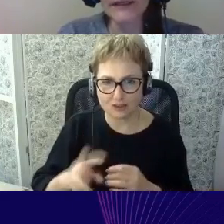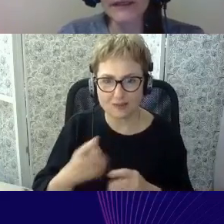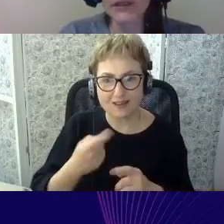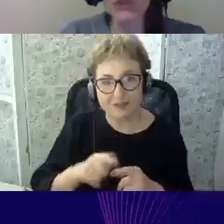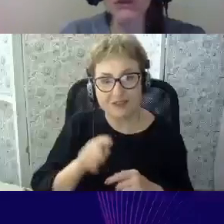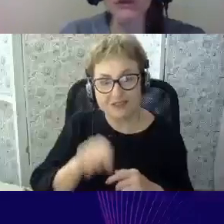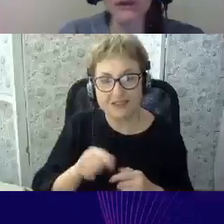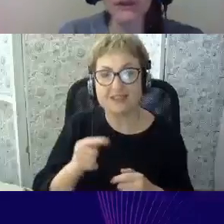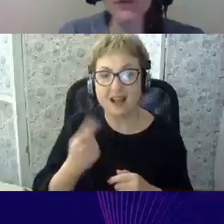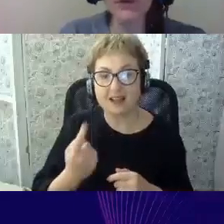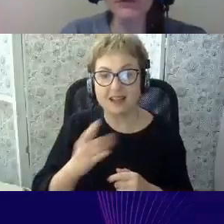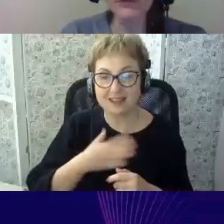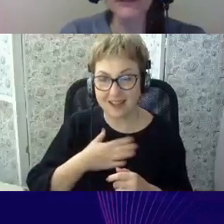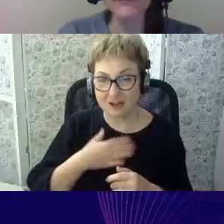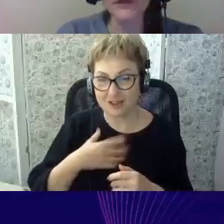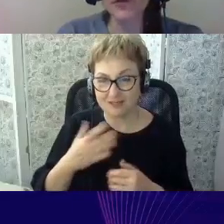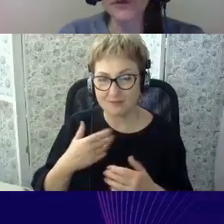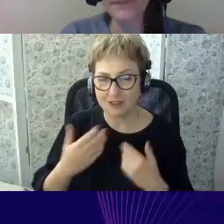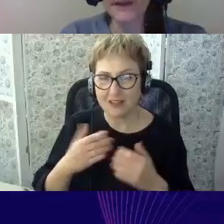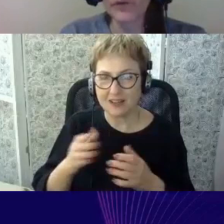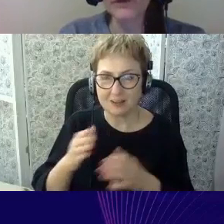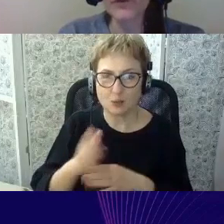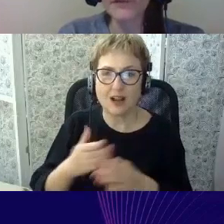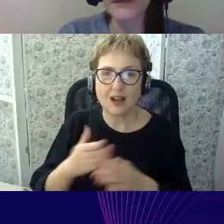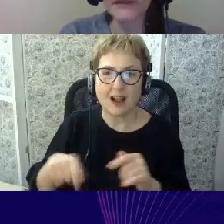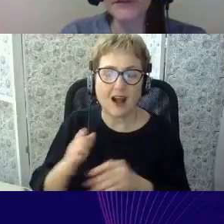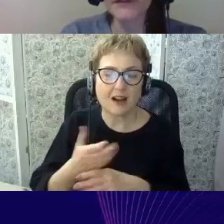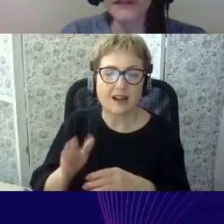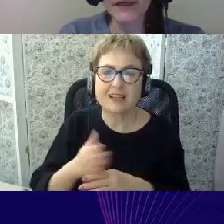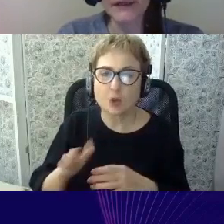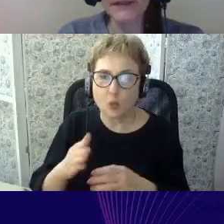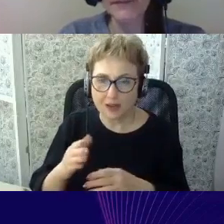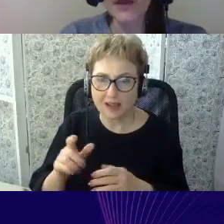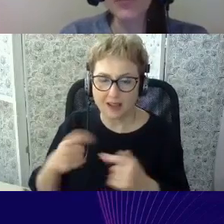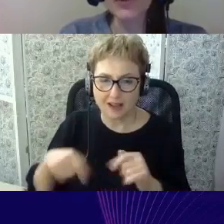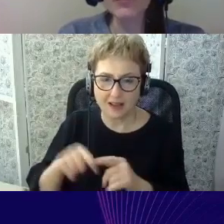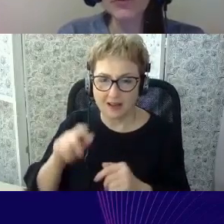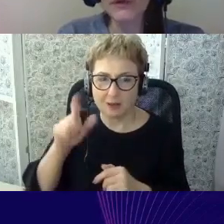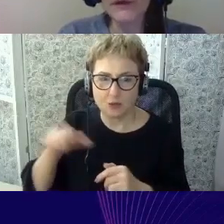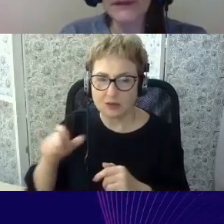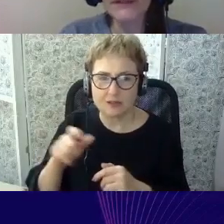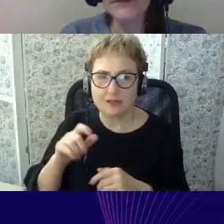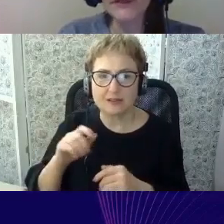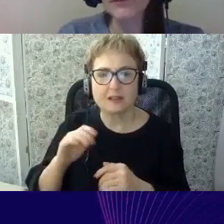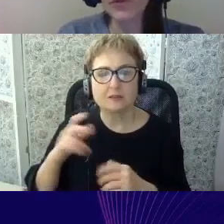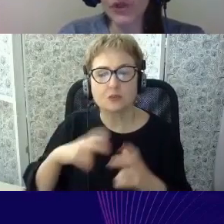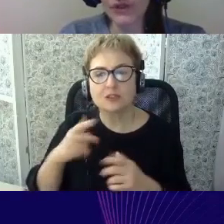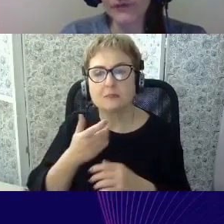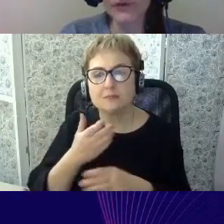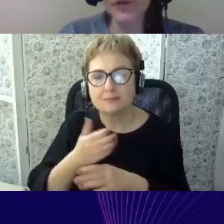одна из наших категорий студентов сразу же на 80% отсекается. Очень много